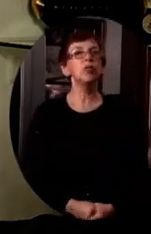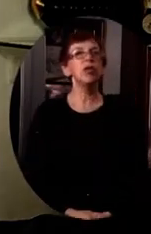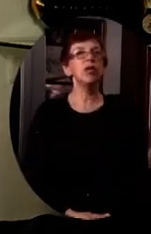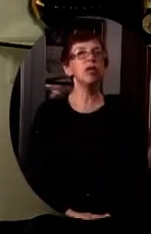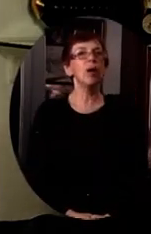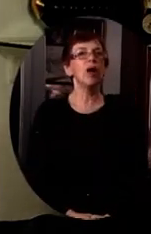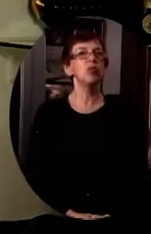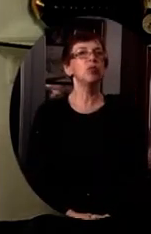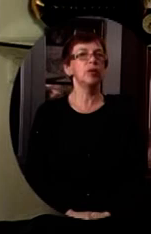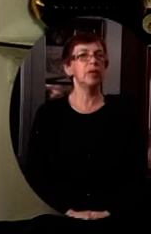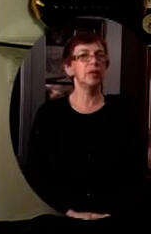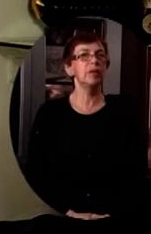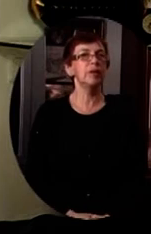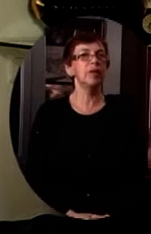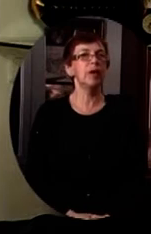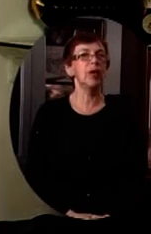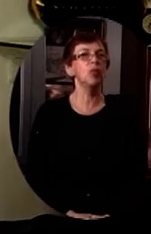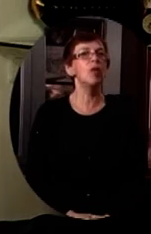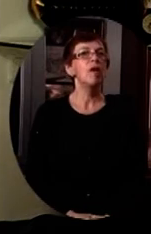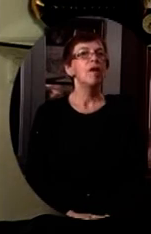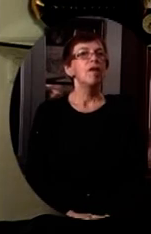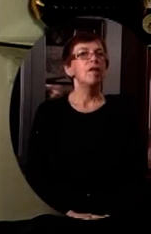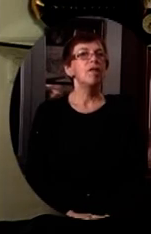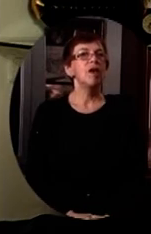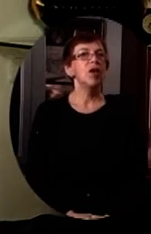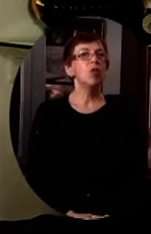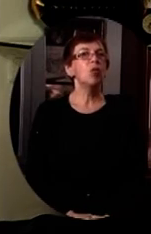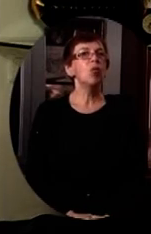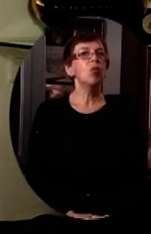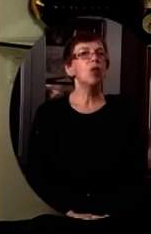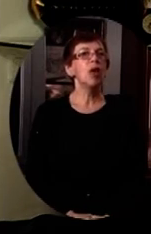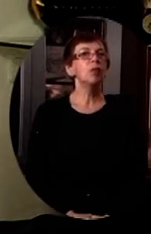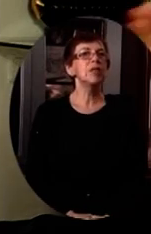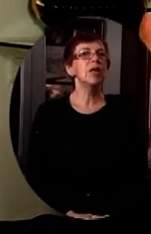וגם ההורים של אמא היו איתנו, וכולם